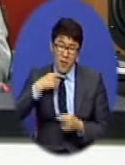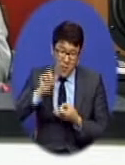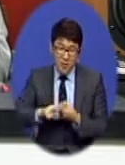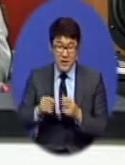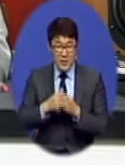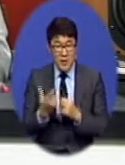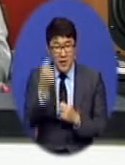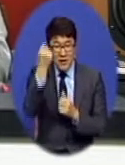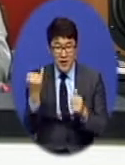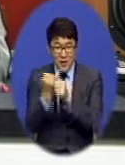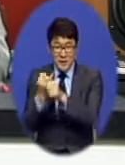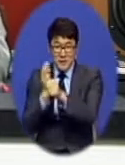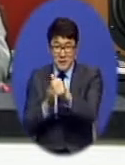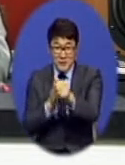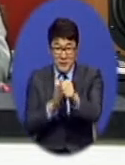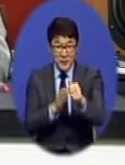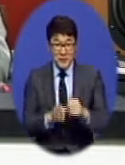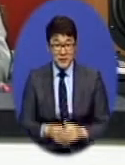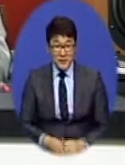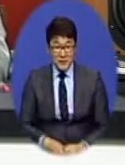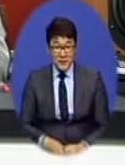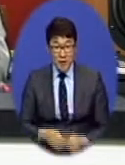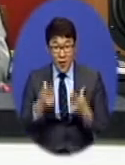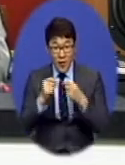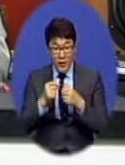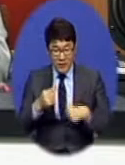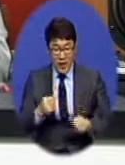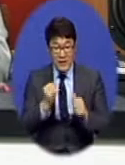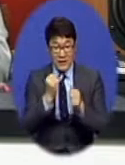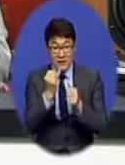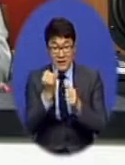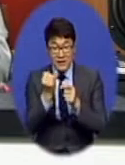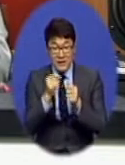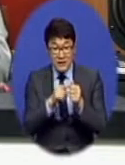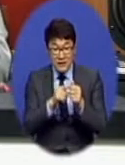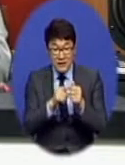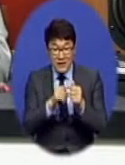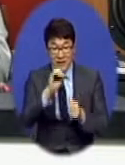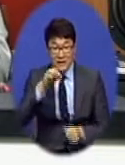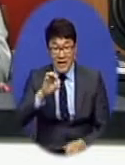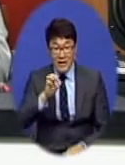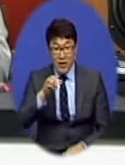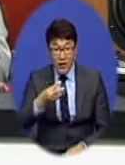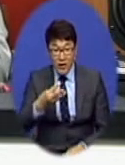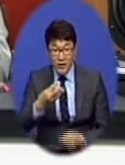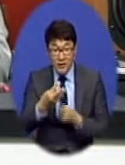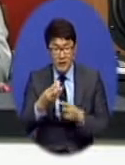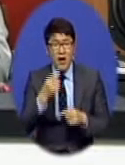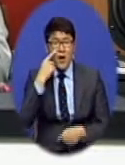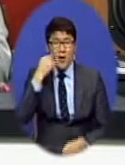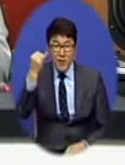빨리 하세요. 네. 어머나. 그 이창렬 씨, 박 화자님의 아드님 이창렬 씨, 박